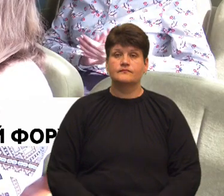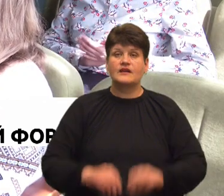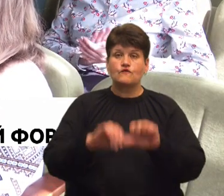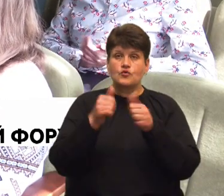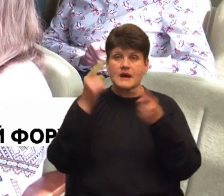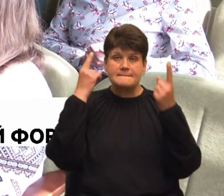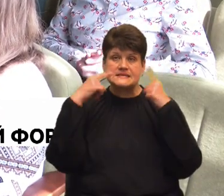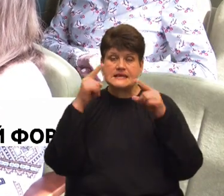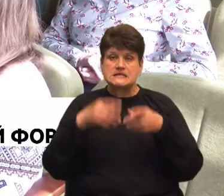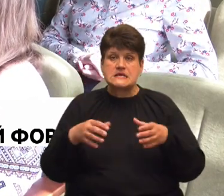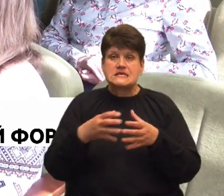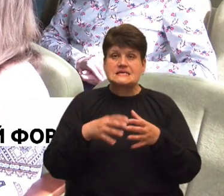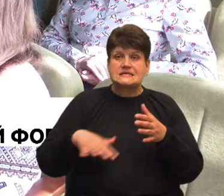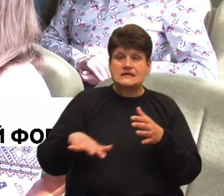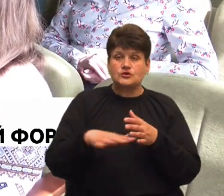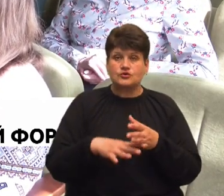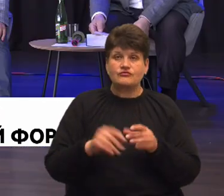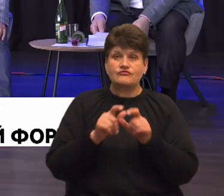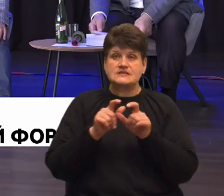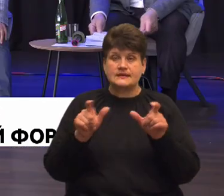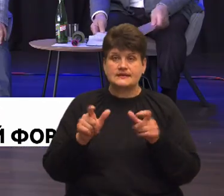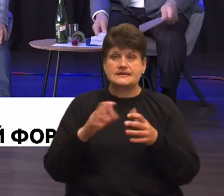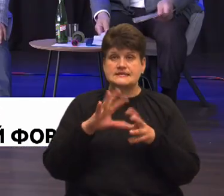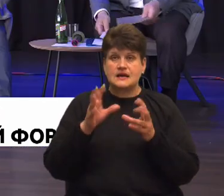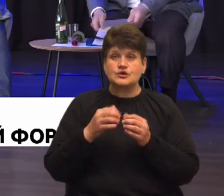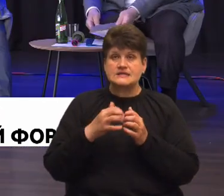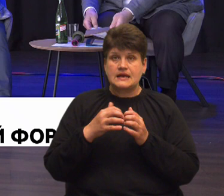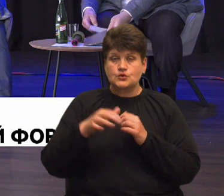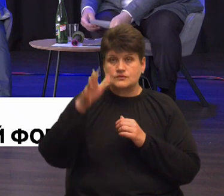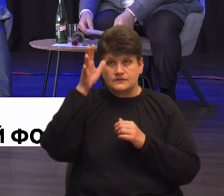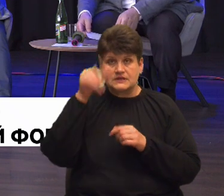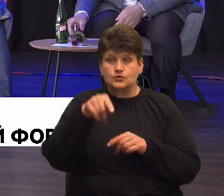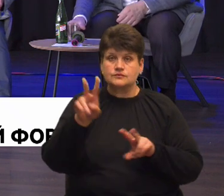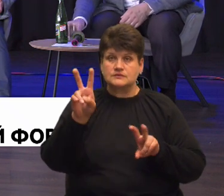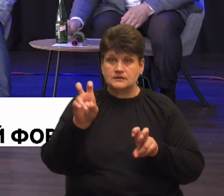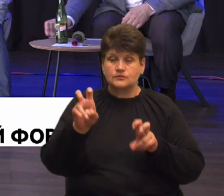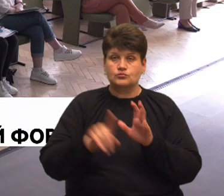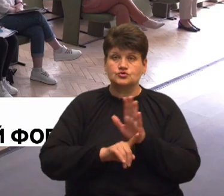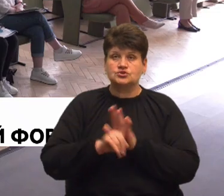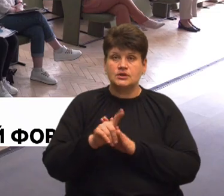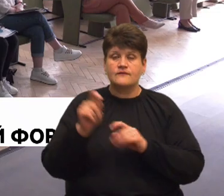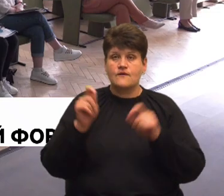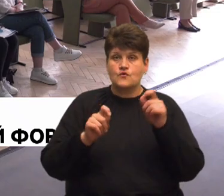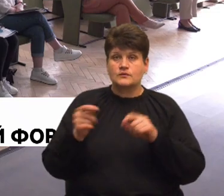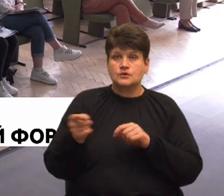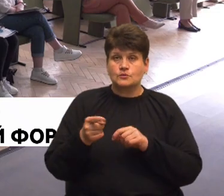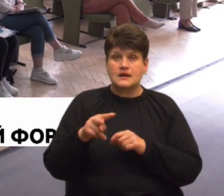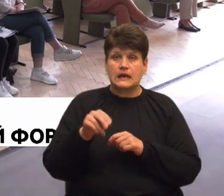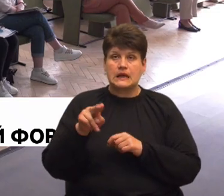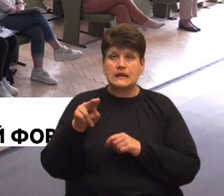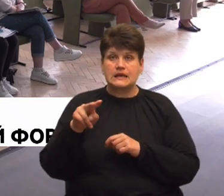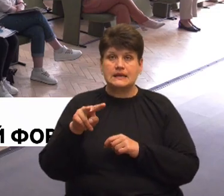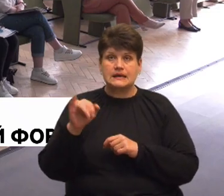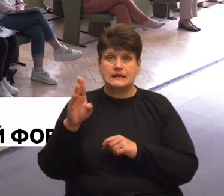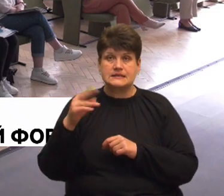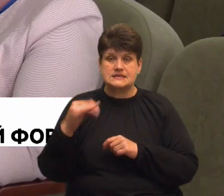стецького середовища у закладі загальної середньої освіти під такою назвою в Тернополі розпочався дводенний форум у Тернопільському ліцеї №21